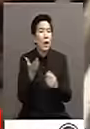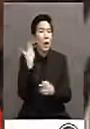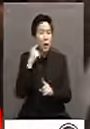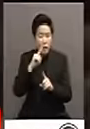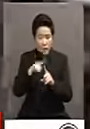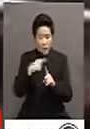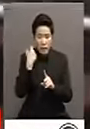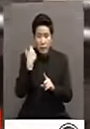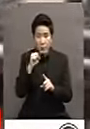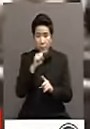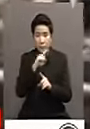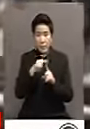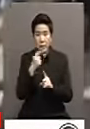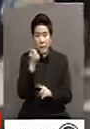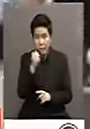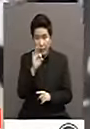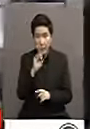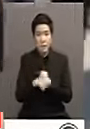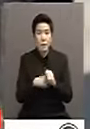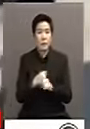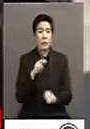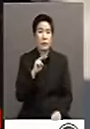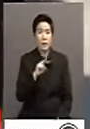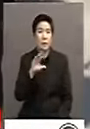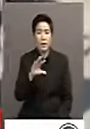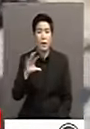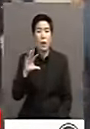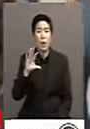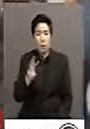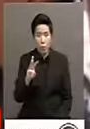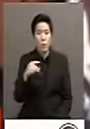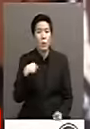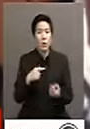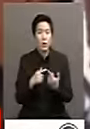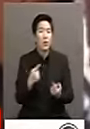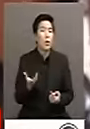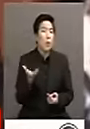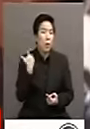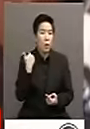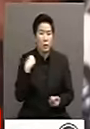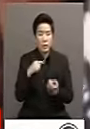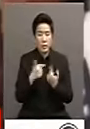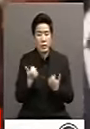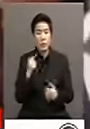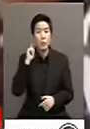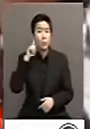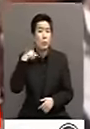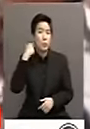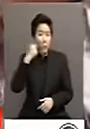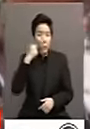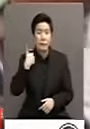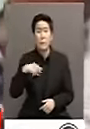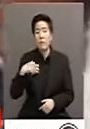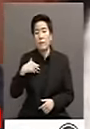19ตุลาคมปี2556นะครับก่อนหน้านี้นะฮะทางฝั่งของนางสุรางหมอนิ่มแ